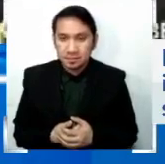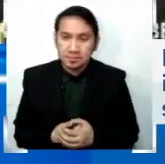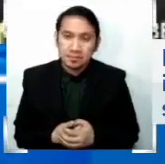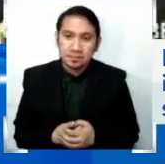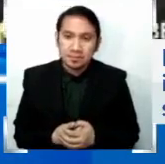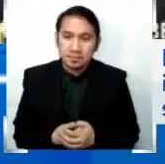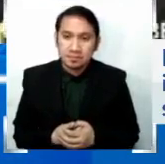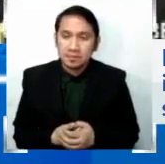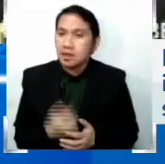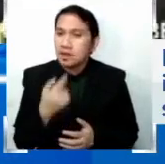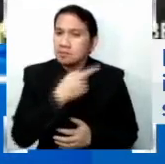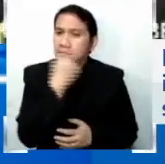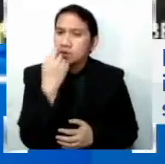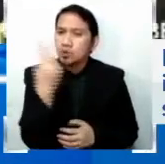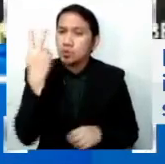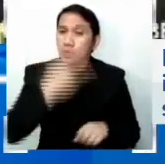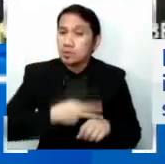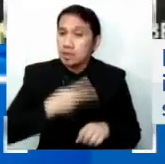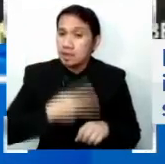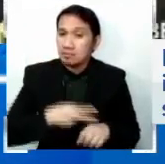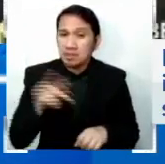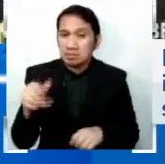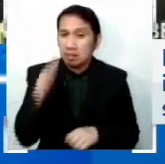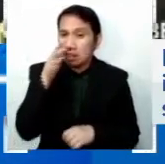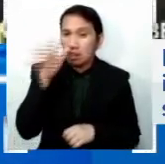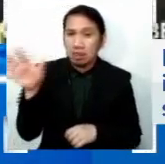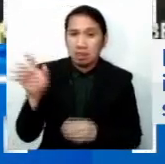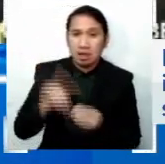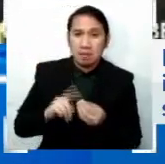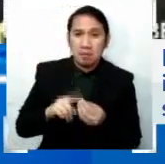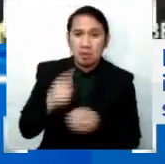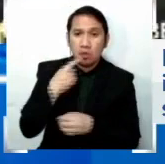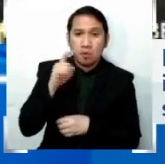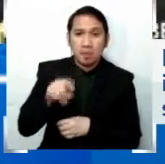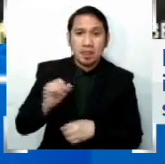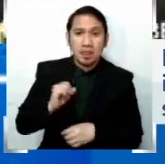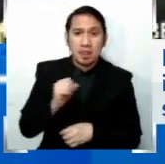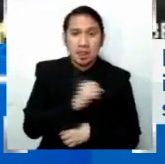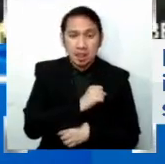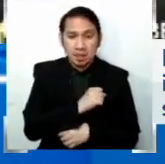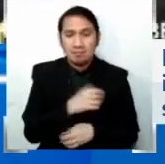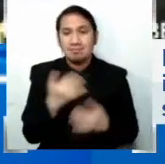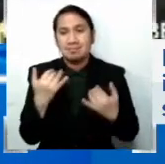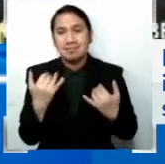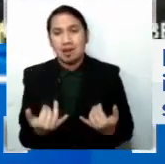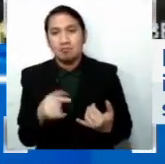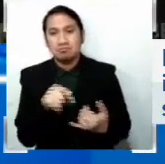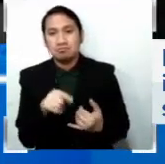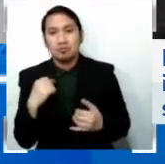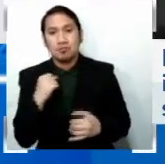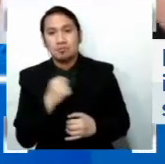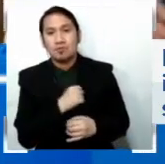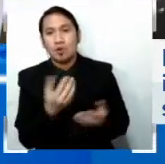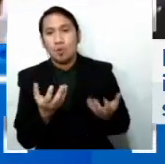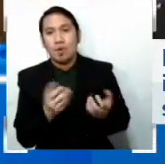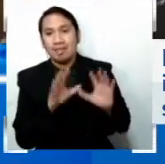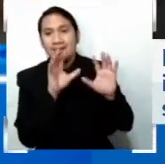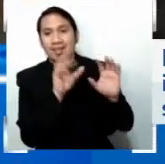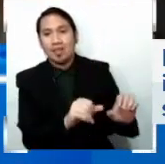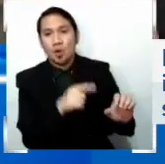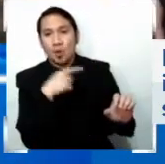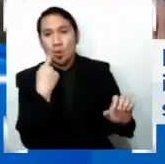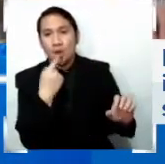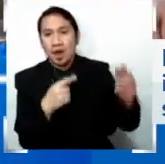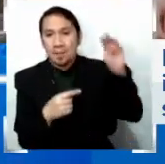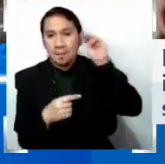Dahil sa dalawang beses na pag-snap sa sampina ng Senate Blue Ribbon Committee, pinakontempt at pinapa-aresto na ng mga senador si Michael Young,